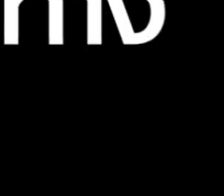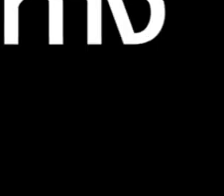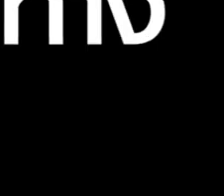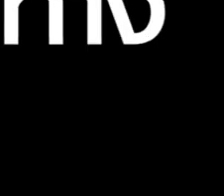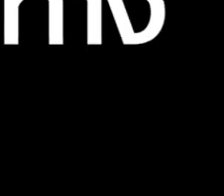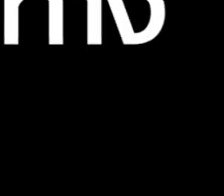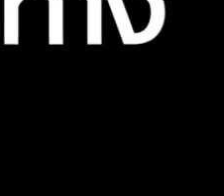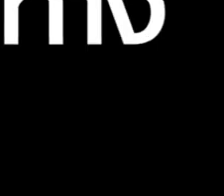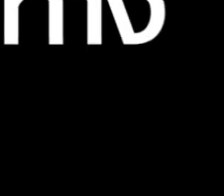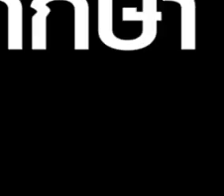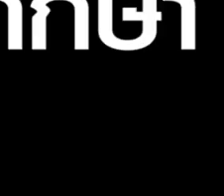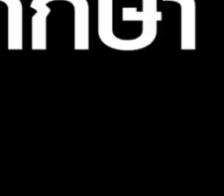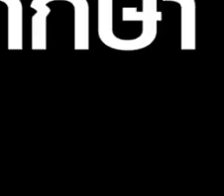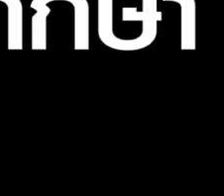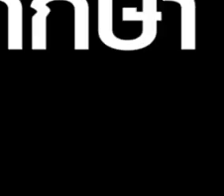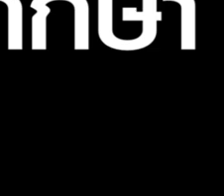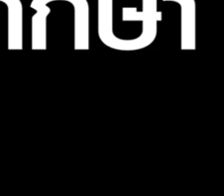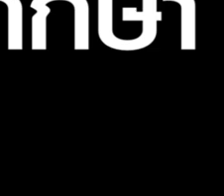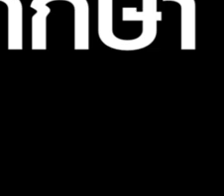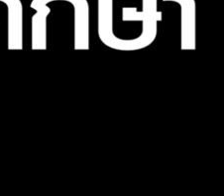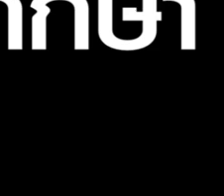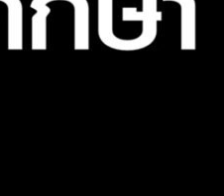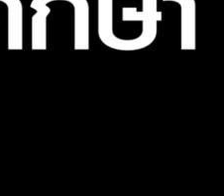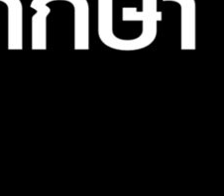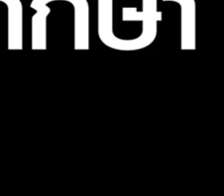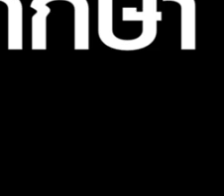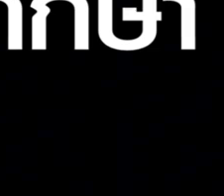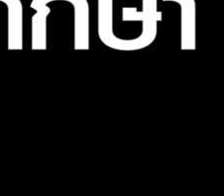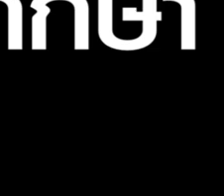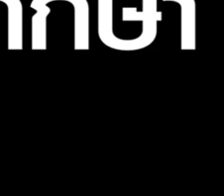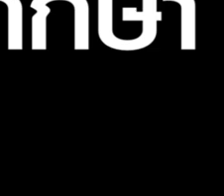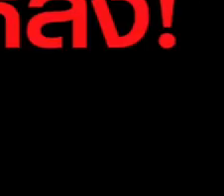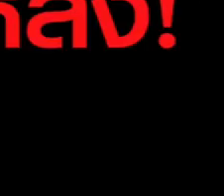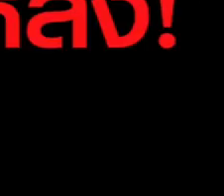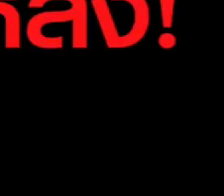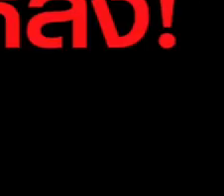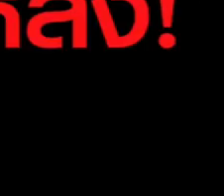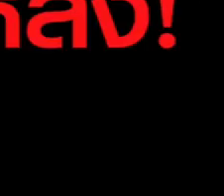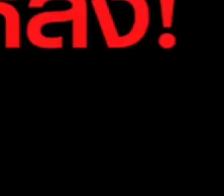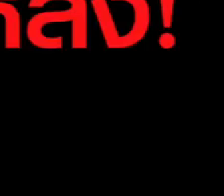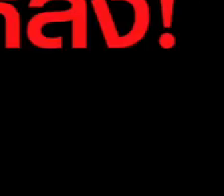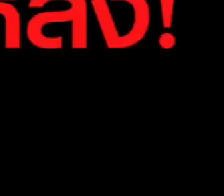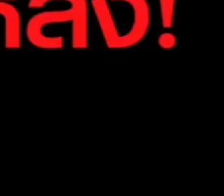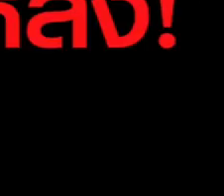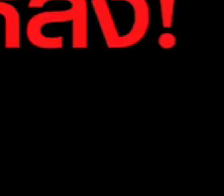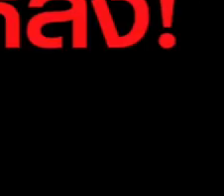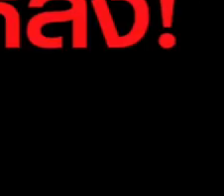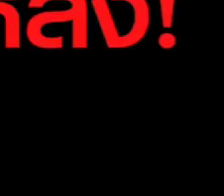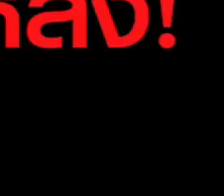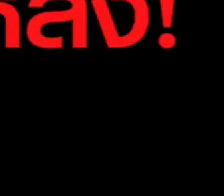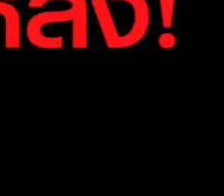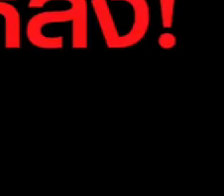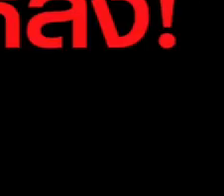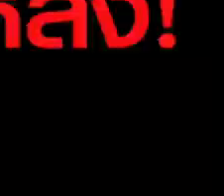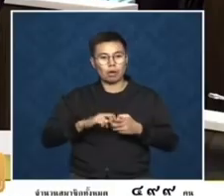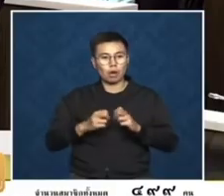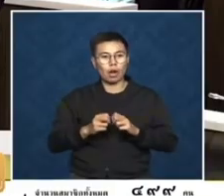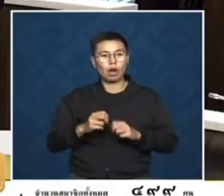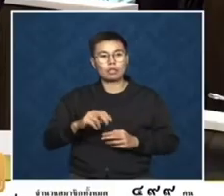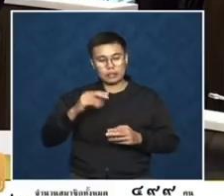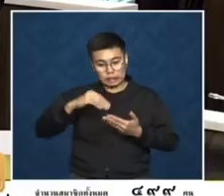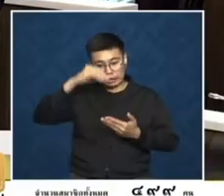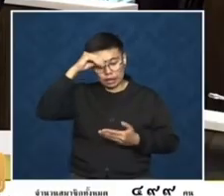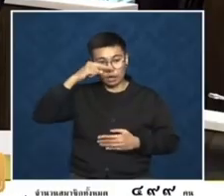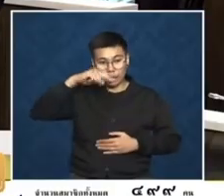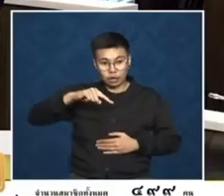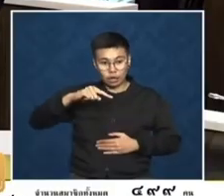ง